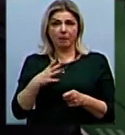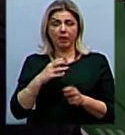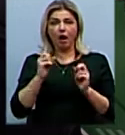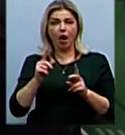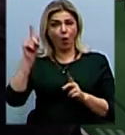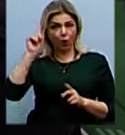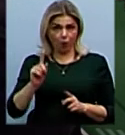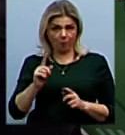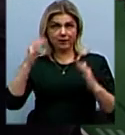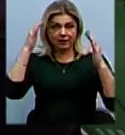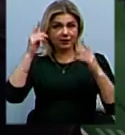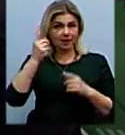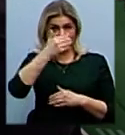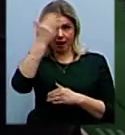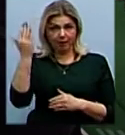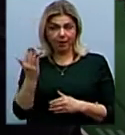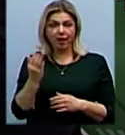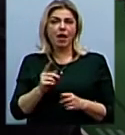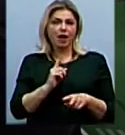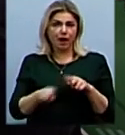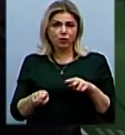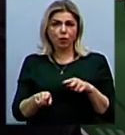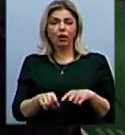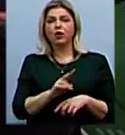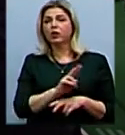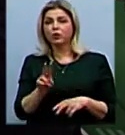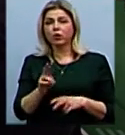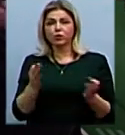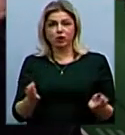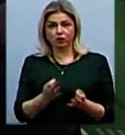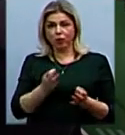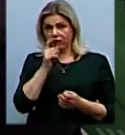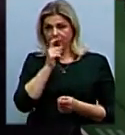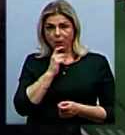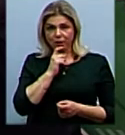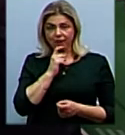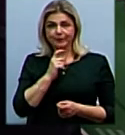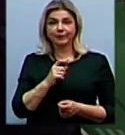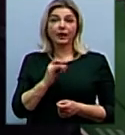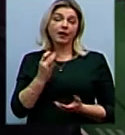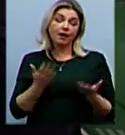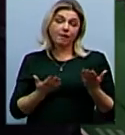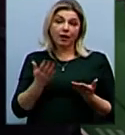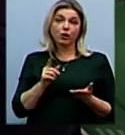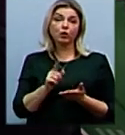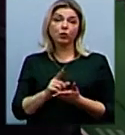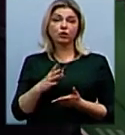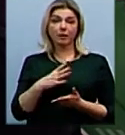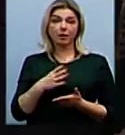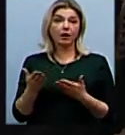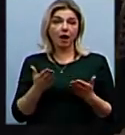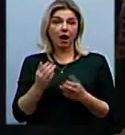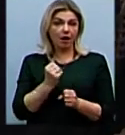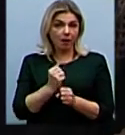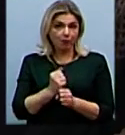неба, резко, никто ничего не понял и, там, и так далее. Наверное, должна была бы какая-то действительно работа